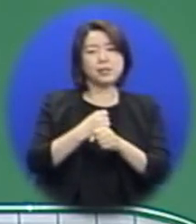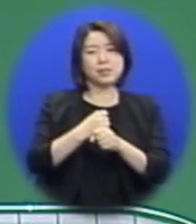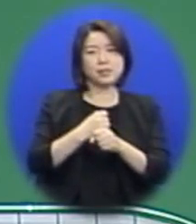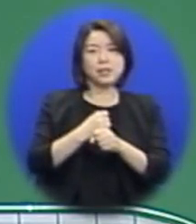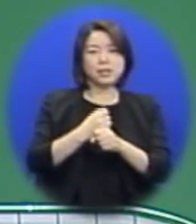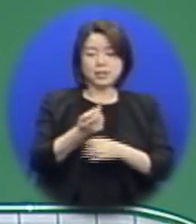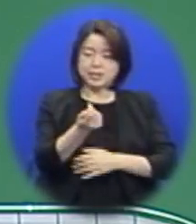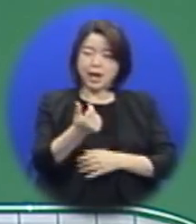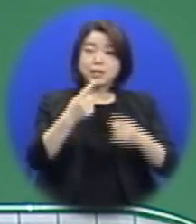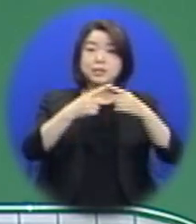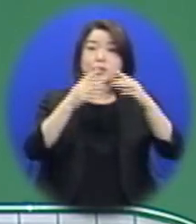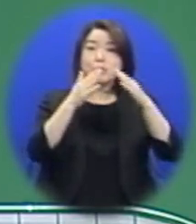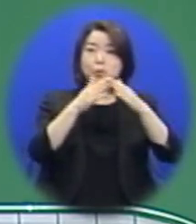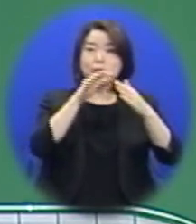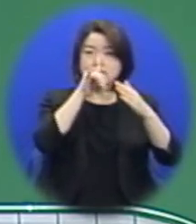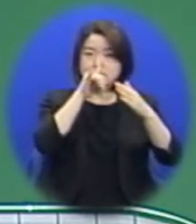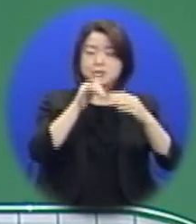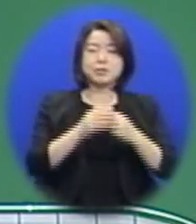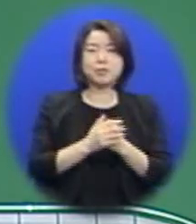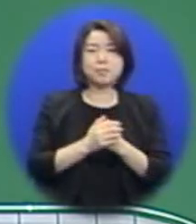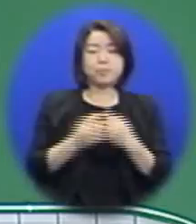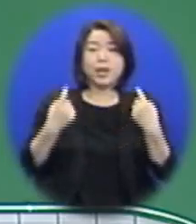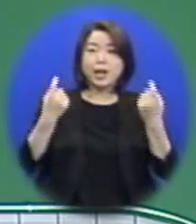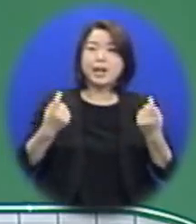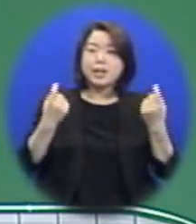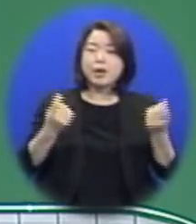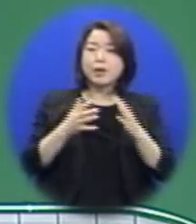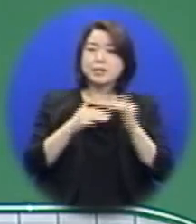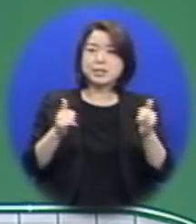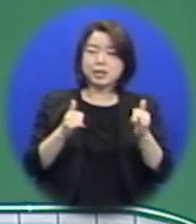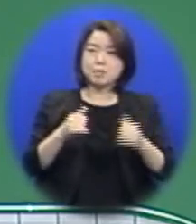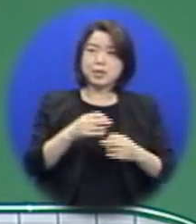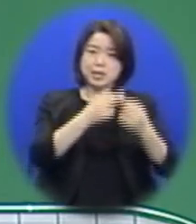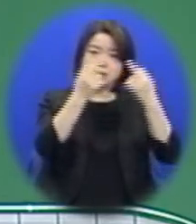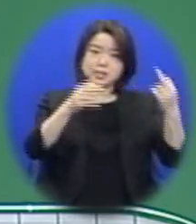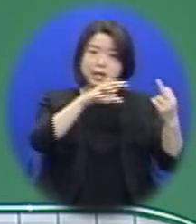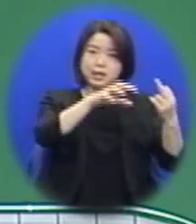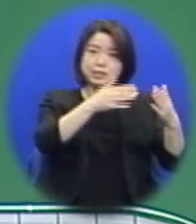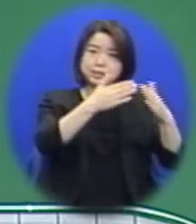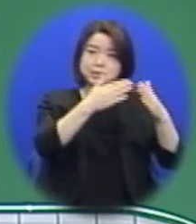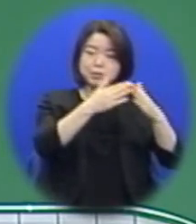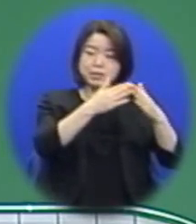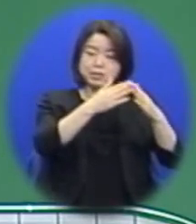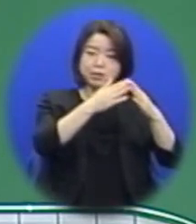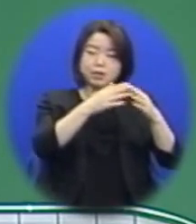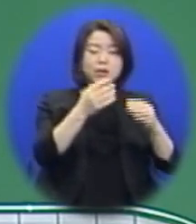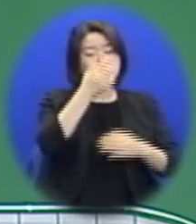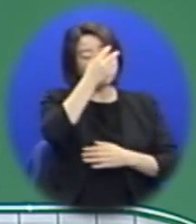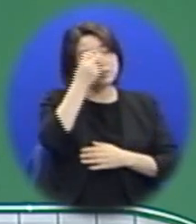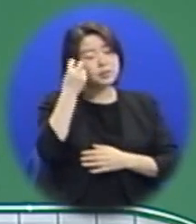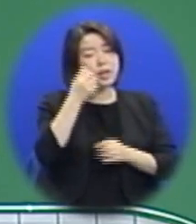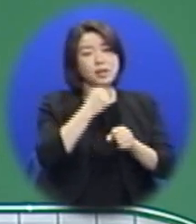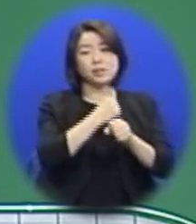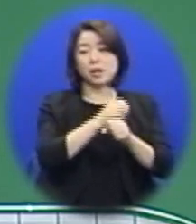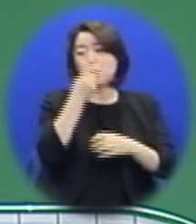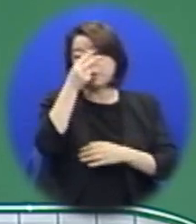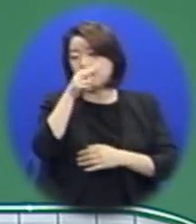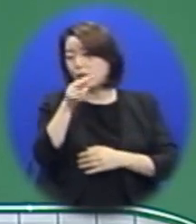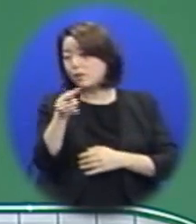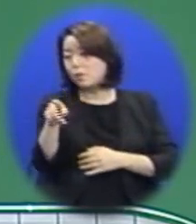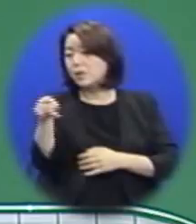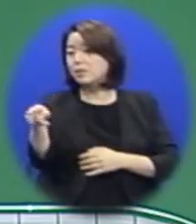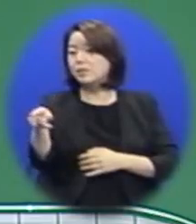하나 있었습니다. 여행객들이 산장에서 묵으면서 내려다보면 그 마을에 있는 예배당이